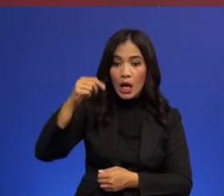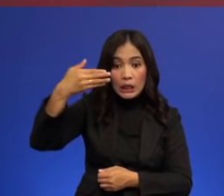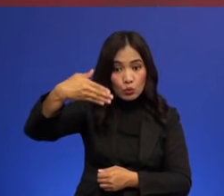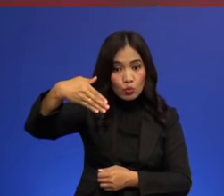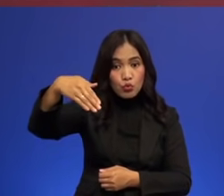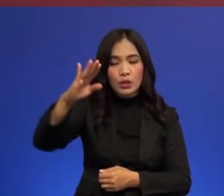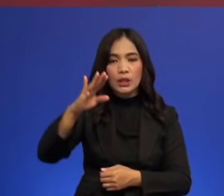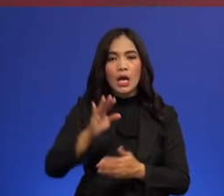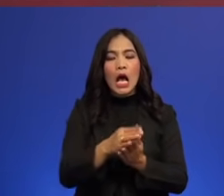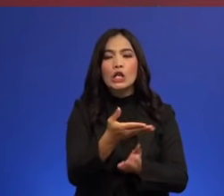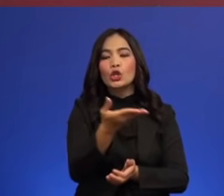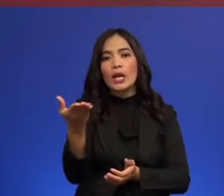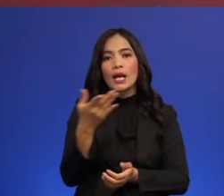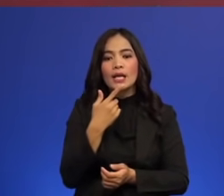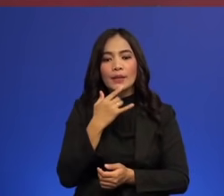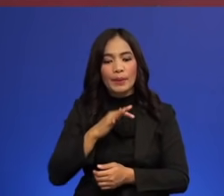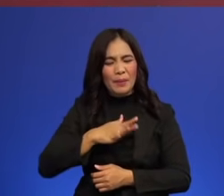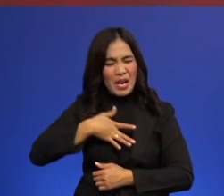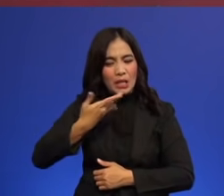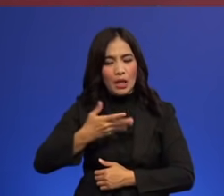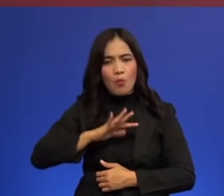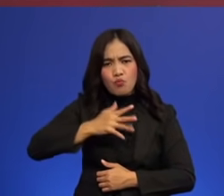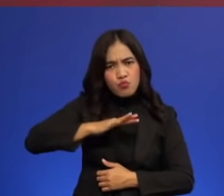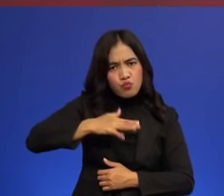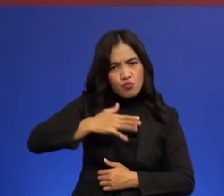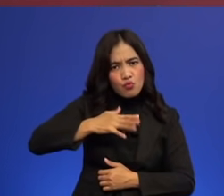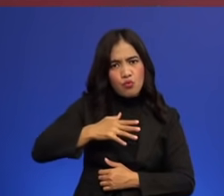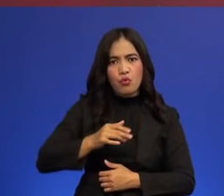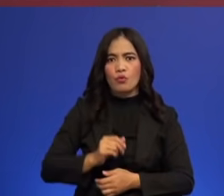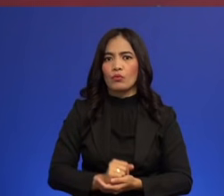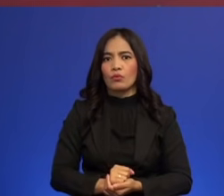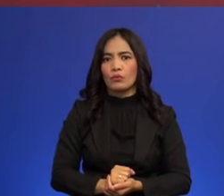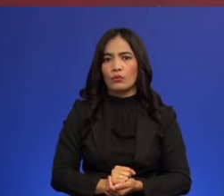merasakan kegentaran yang hebat.